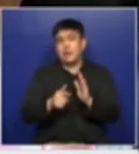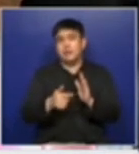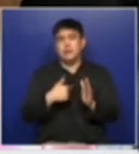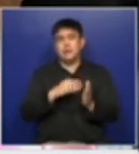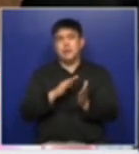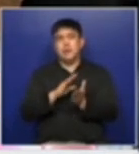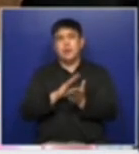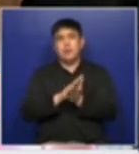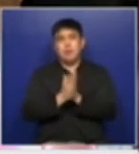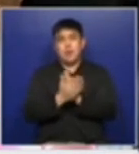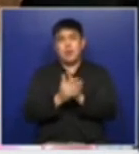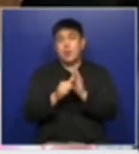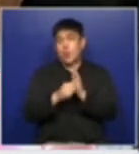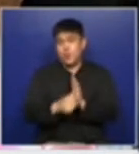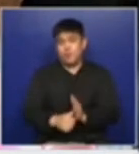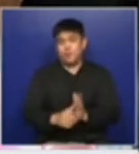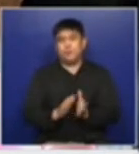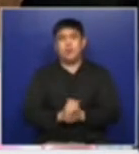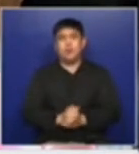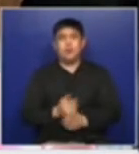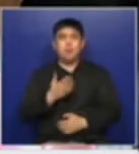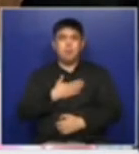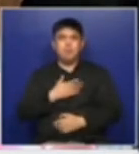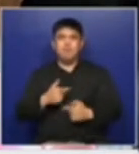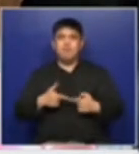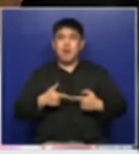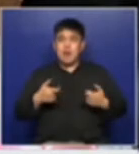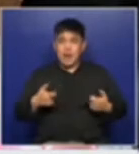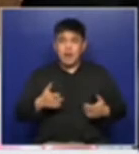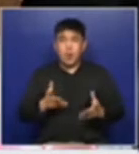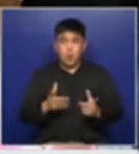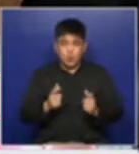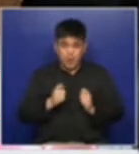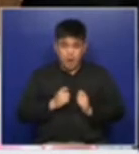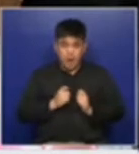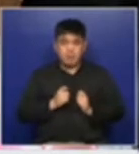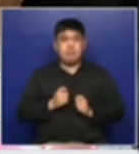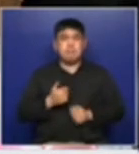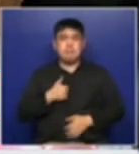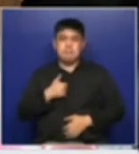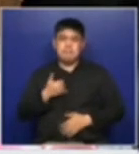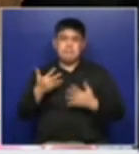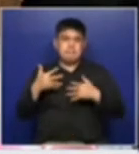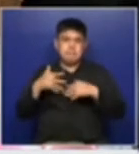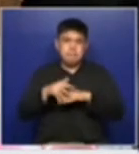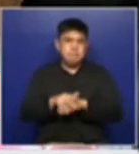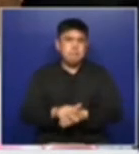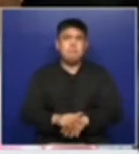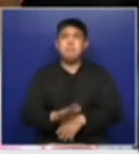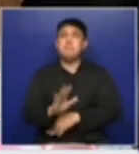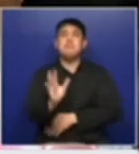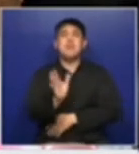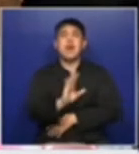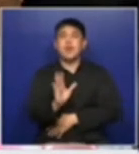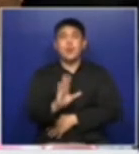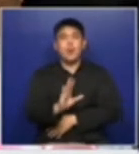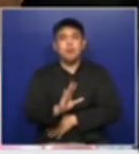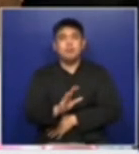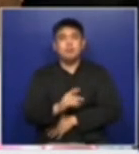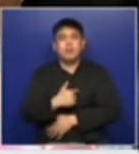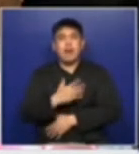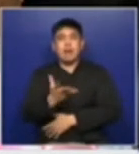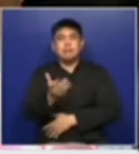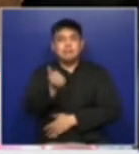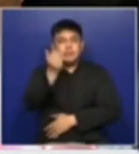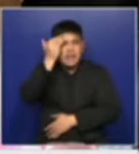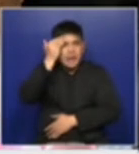ฏิรูปว่าพวกเราฝ่ายค้านเราขออนุญาตที่จะไม่ร่วมพิจารณารับทราบราย